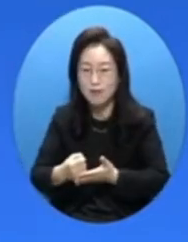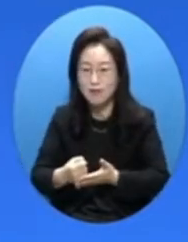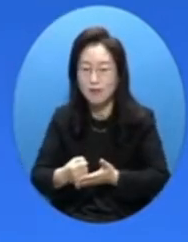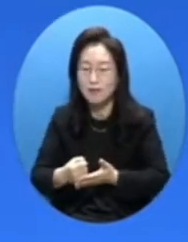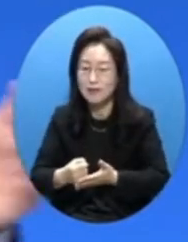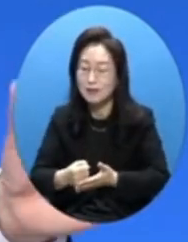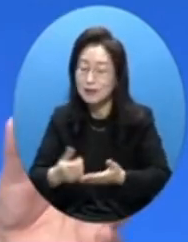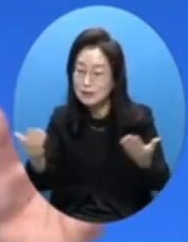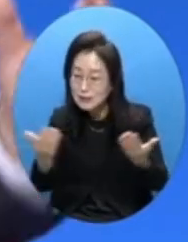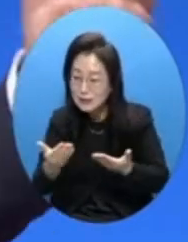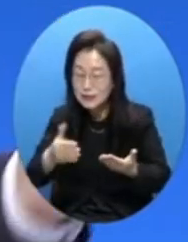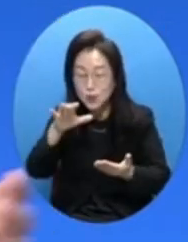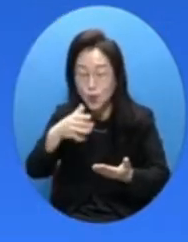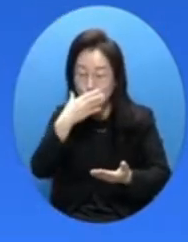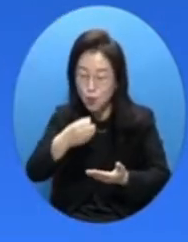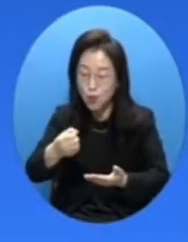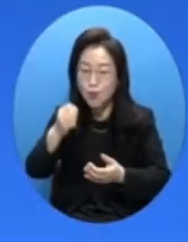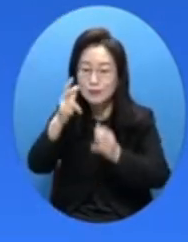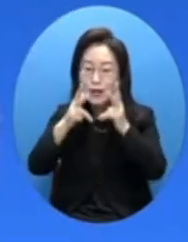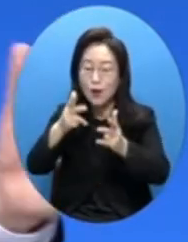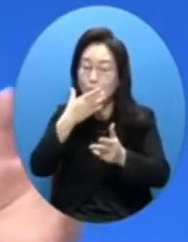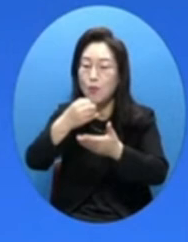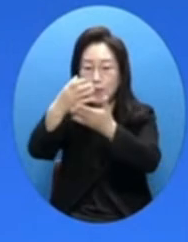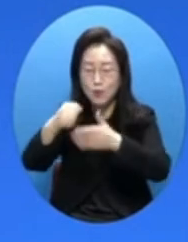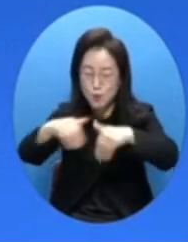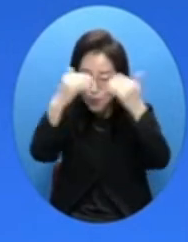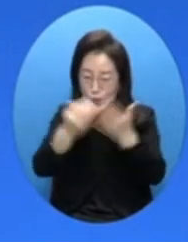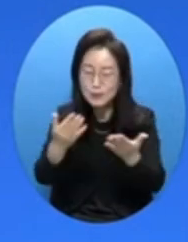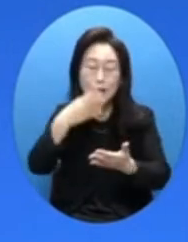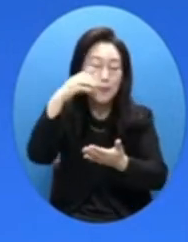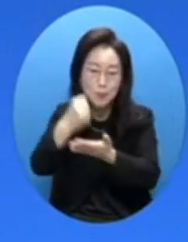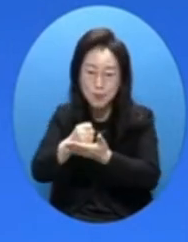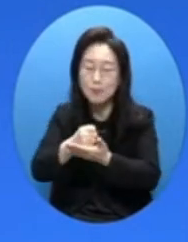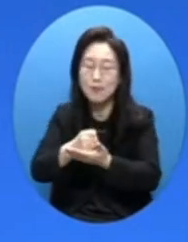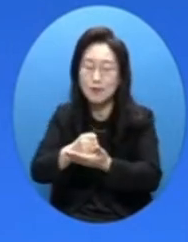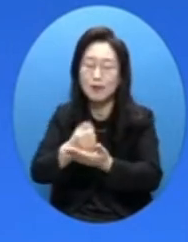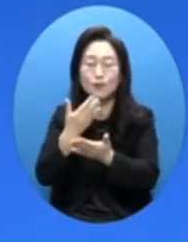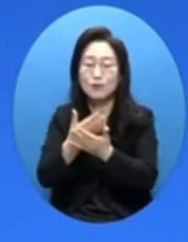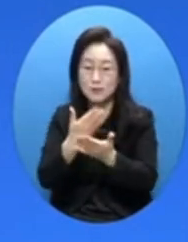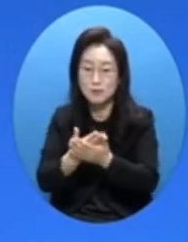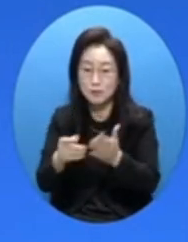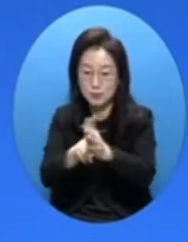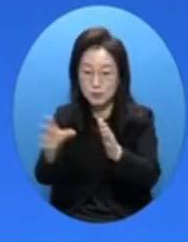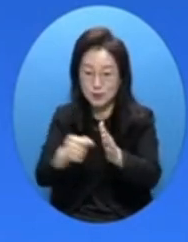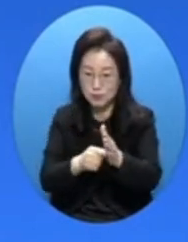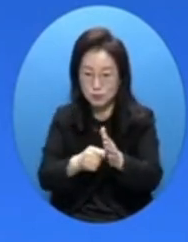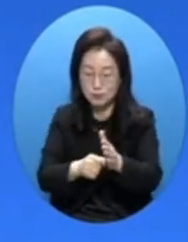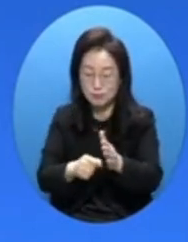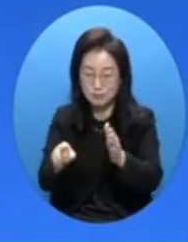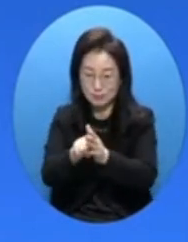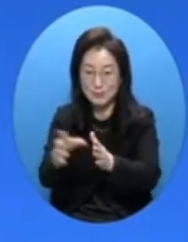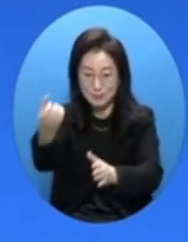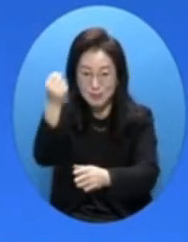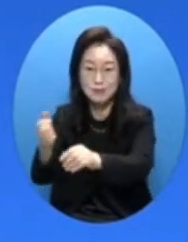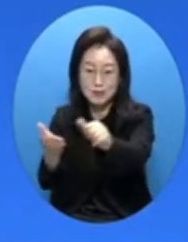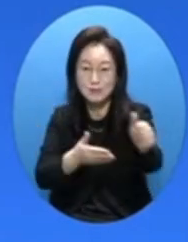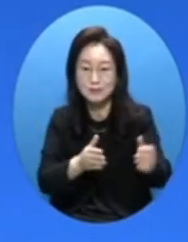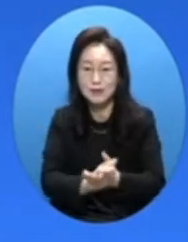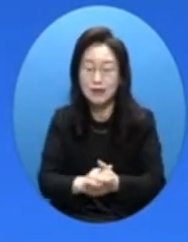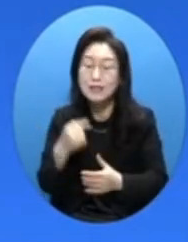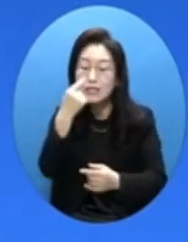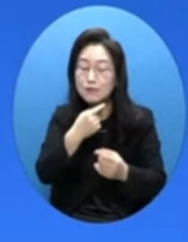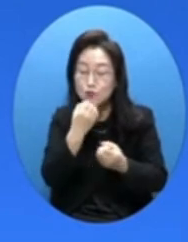일하는 일터가 복을 받고 사업장에 복을 받고 범사가 복을 받게 하여 주옵소서. 믿음으로 전해 나가시기 바랍니다. 늘